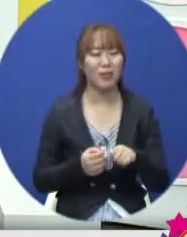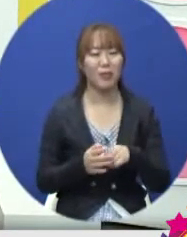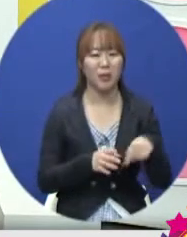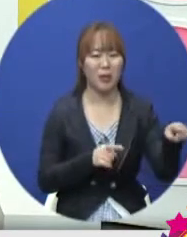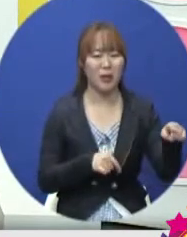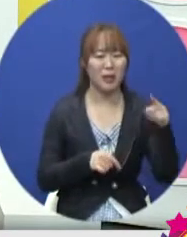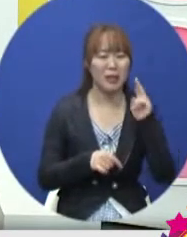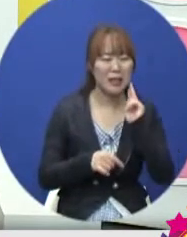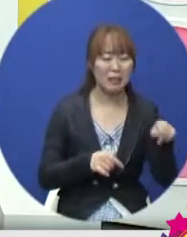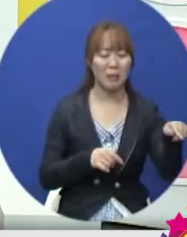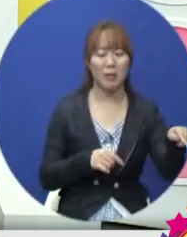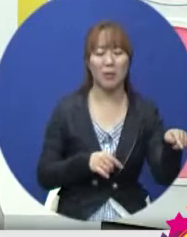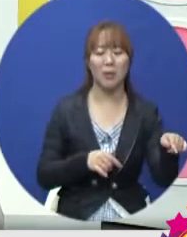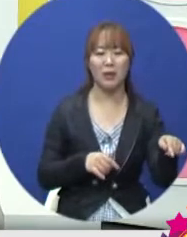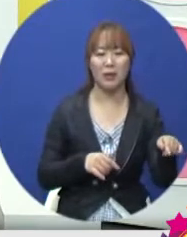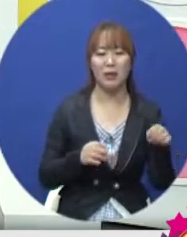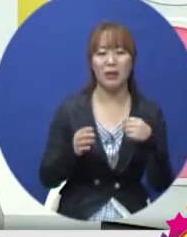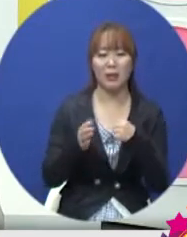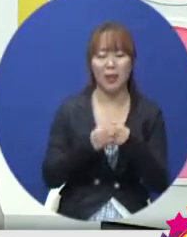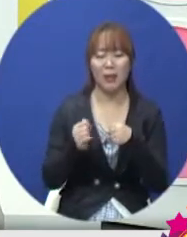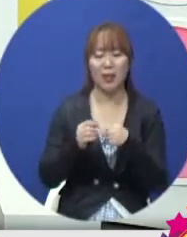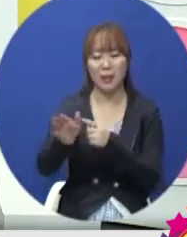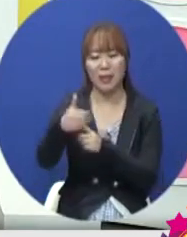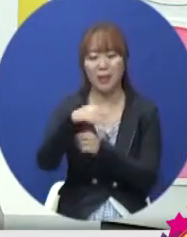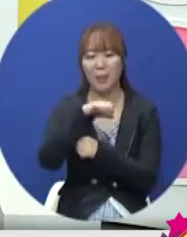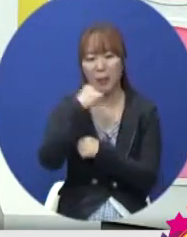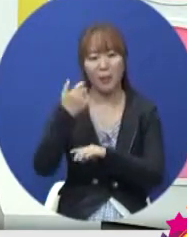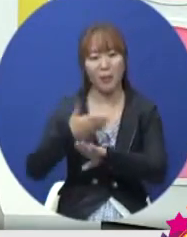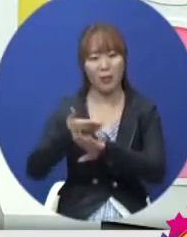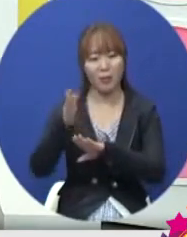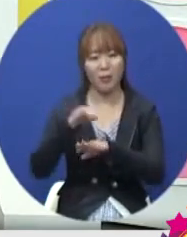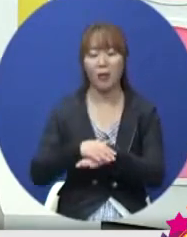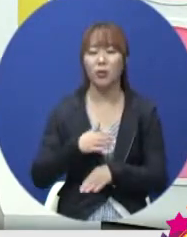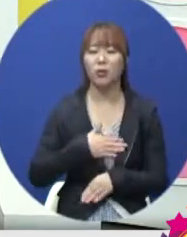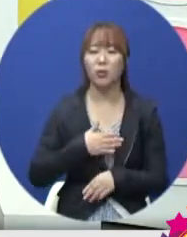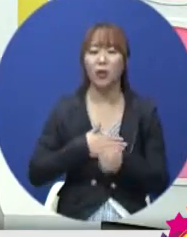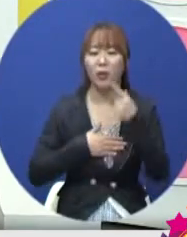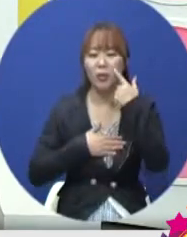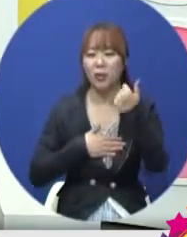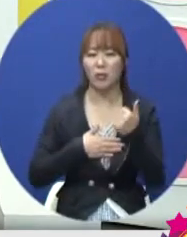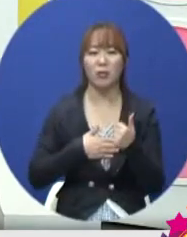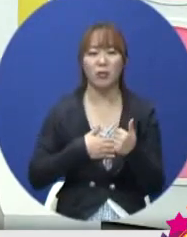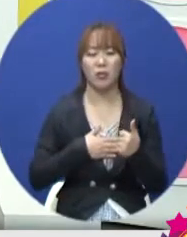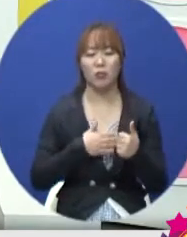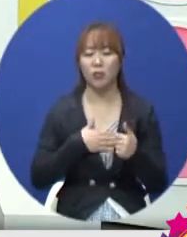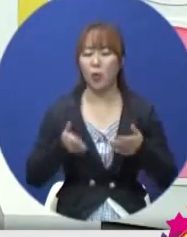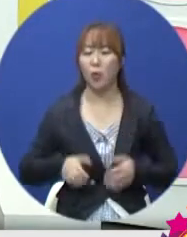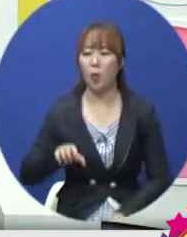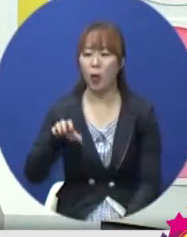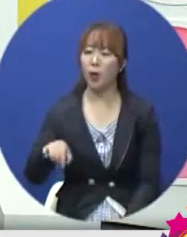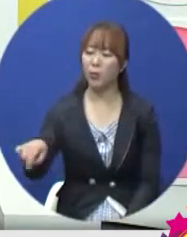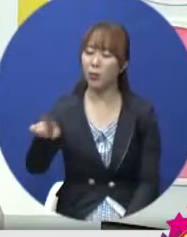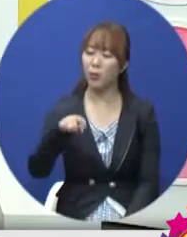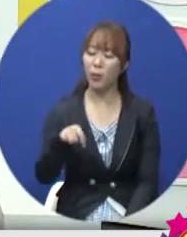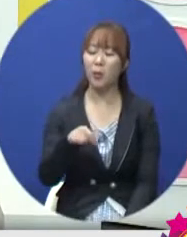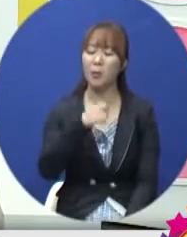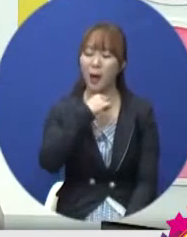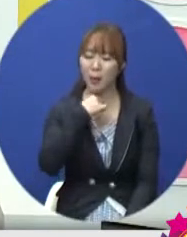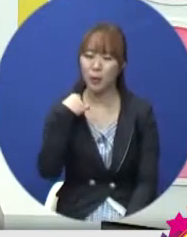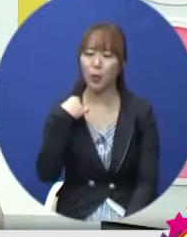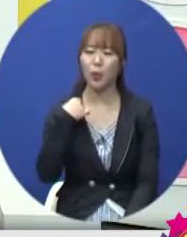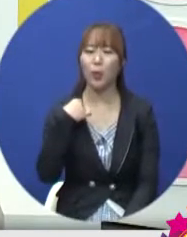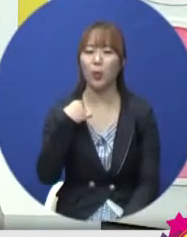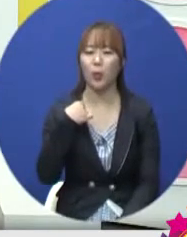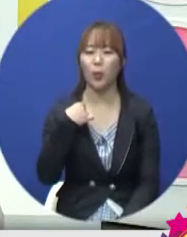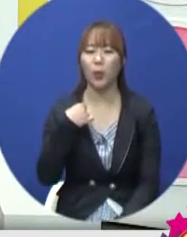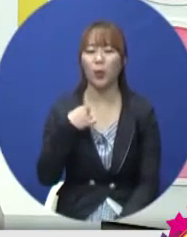깊고. 그래가지고 생선들 맛이 다른데 저는 근데 아버님 네, 저희 네. 고향도 정말 맛있고